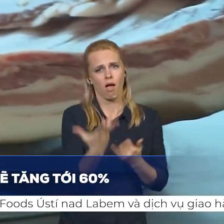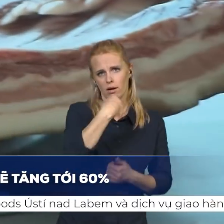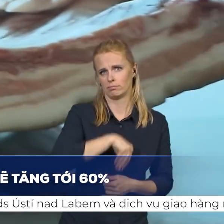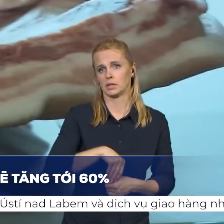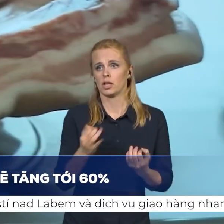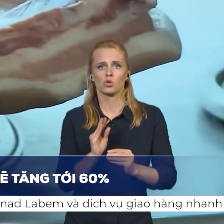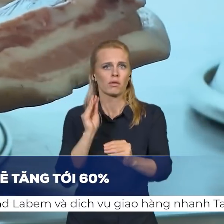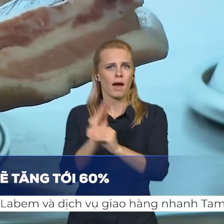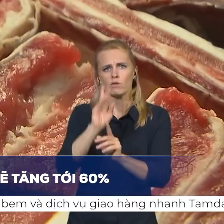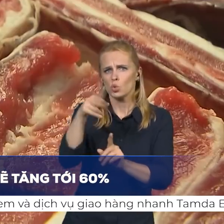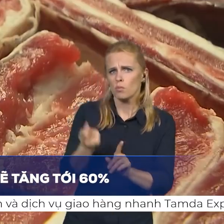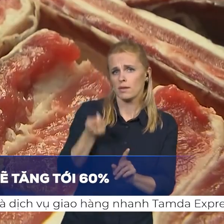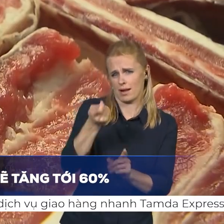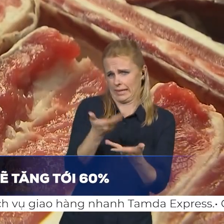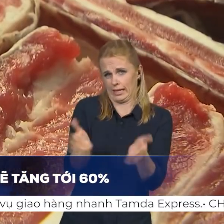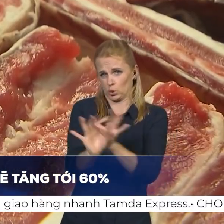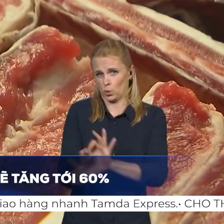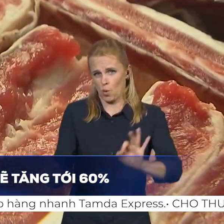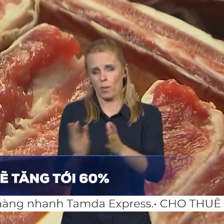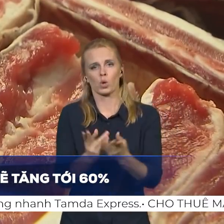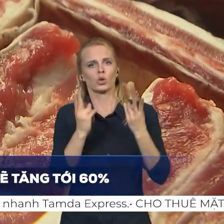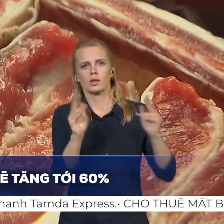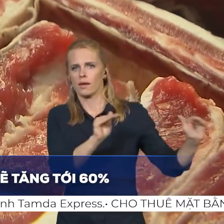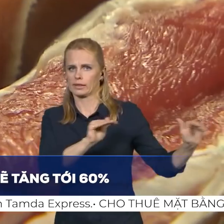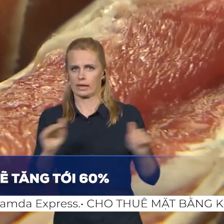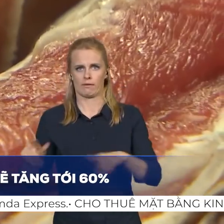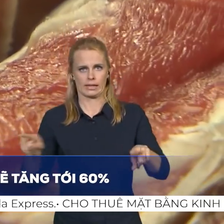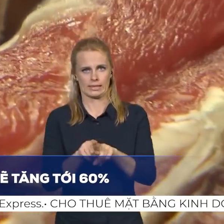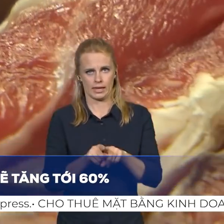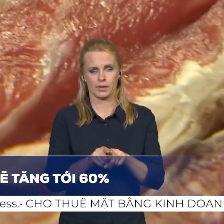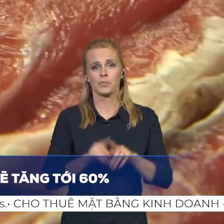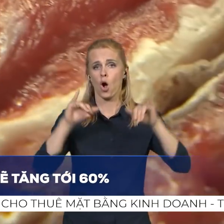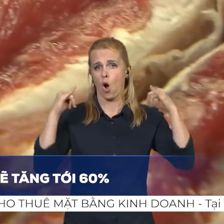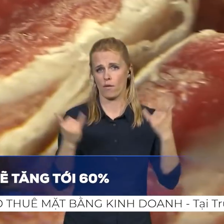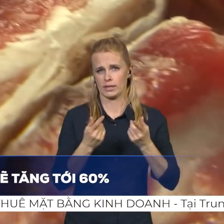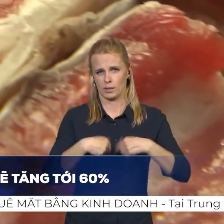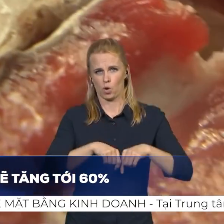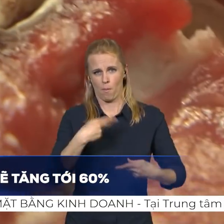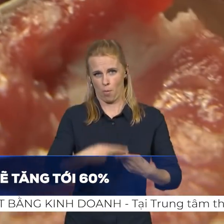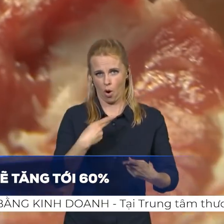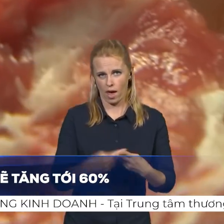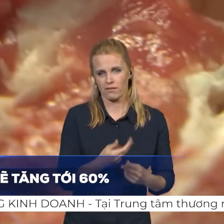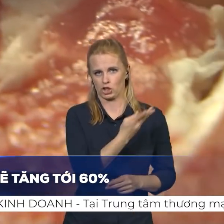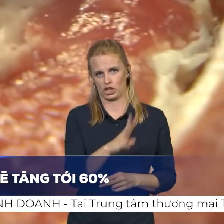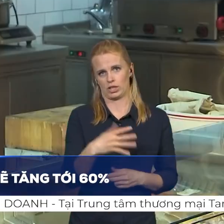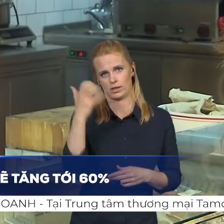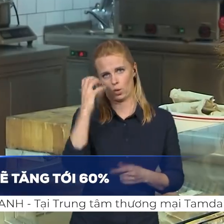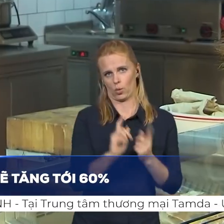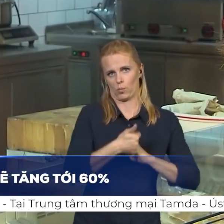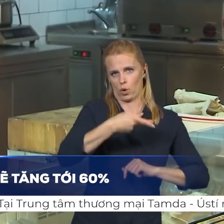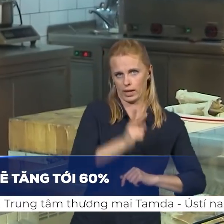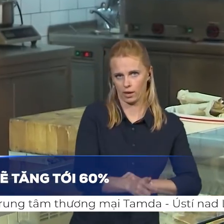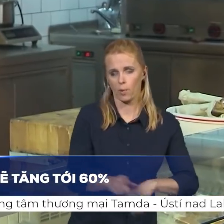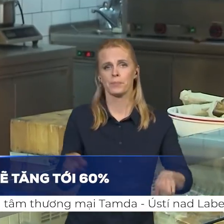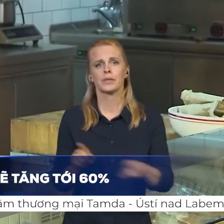có giá 217 Korean cùng kỳ năm nay giá đã tăng lên thêm 17 cô đơn kể từ khi xảy ra chiến sự là thịt lợn đã tăng khoảng